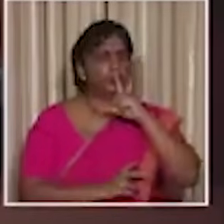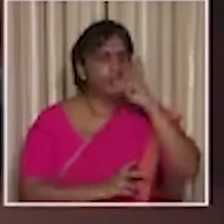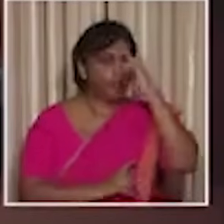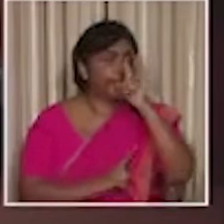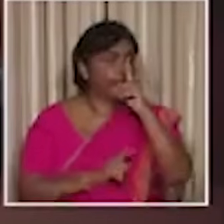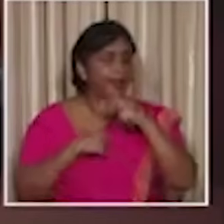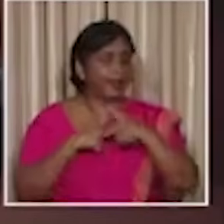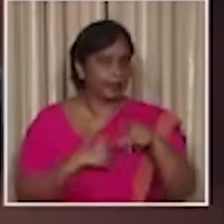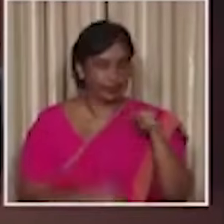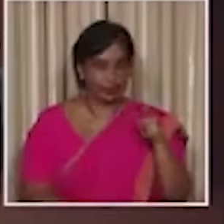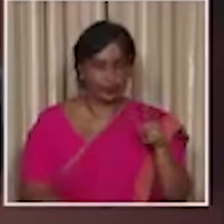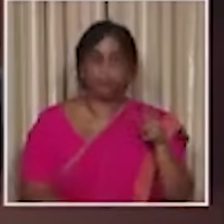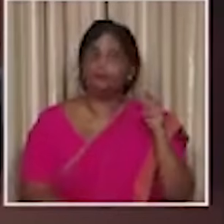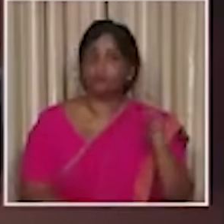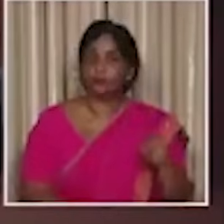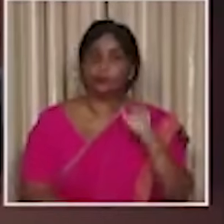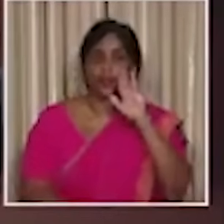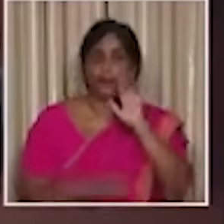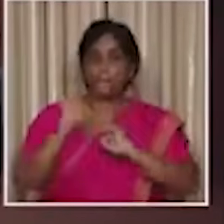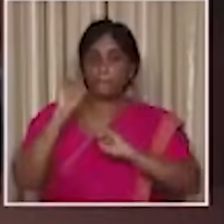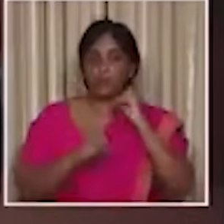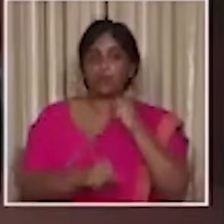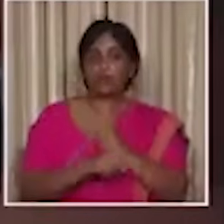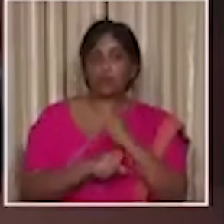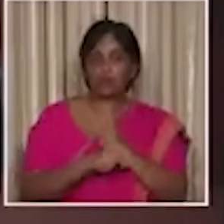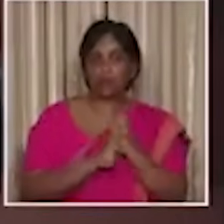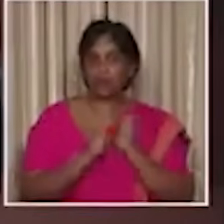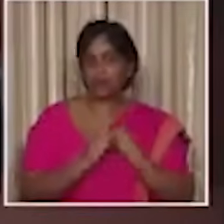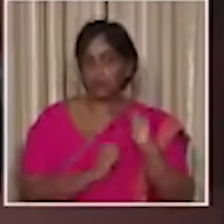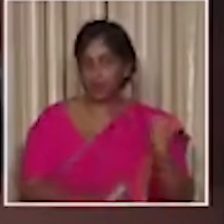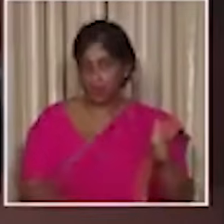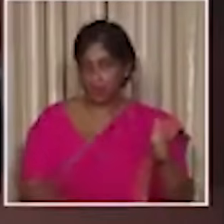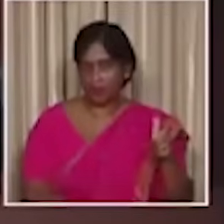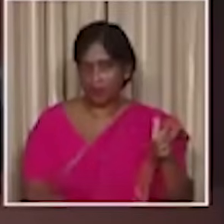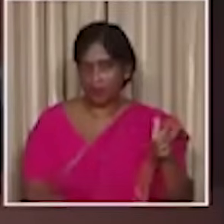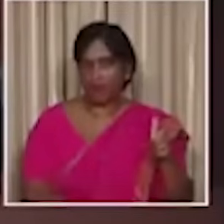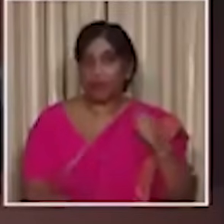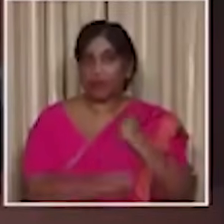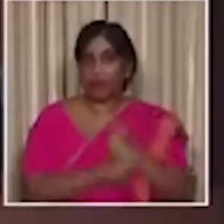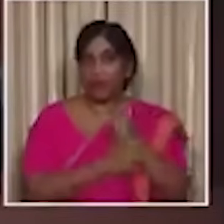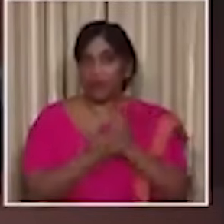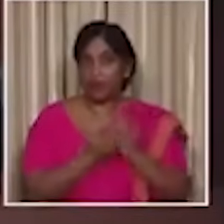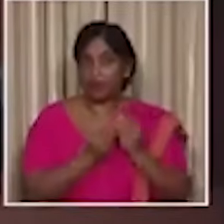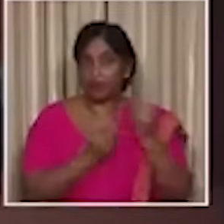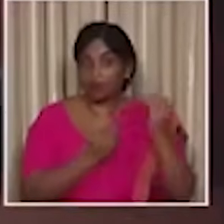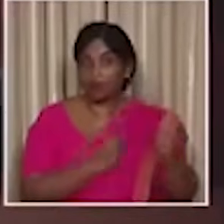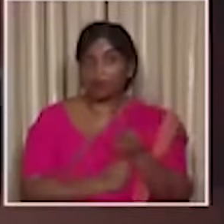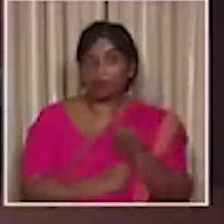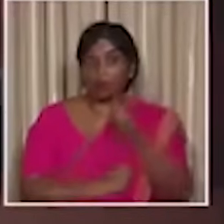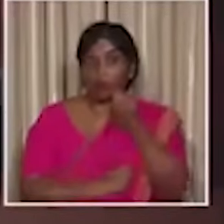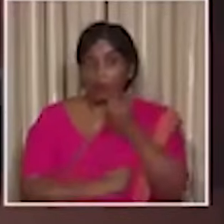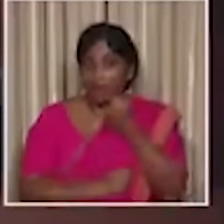හේතුවක් තමයි මේකෙන් 9%ක රාජ්‍ය භාගයක් ලබා දිය යුතුයි. දොරේ රාජ්‍ය භාගය ලබා දෙන්න මේකේ වටිනාකම තමයි